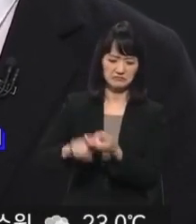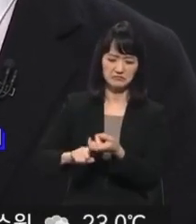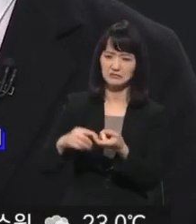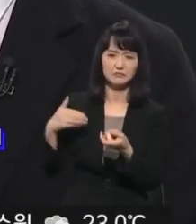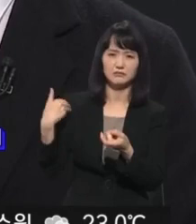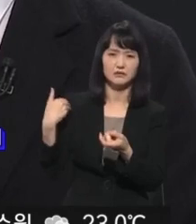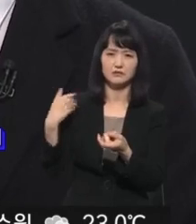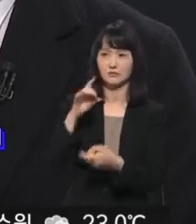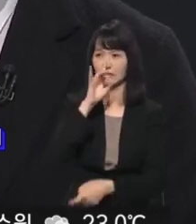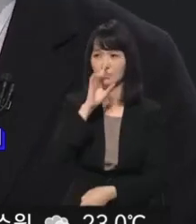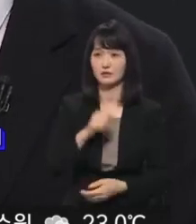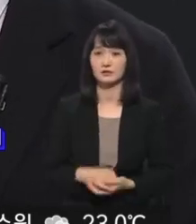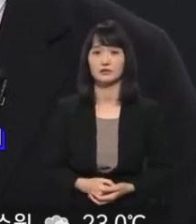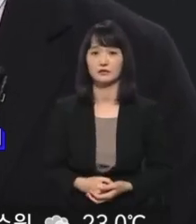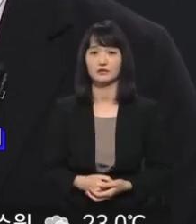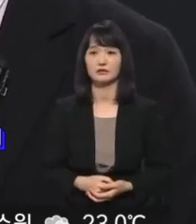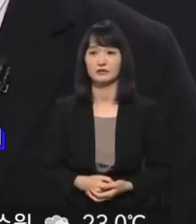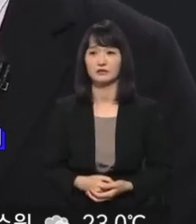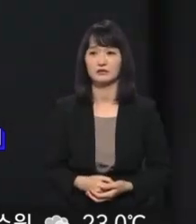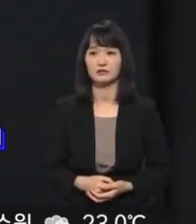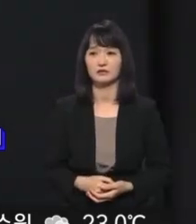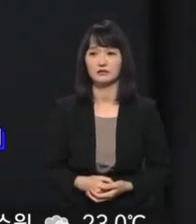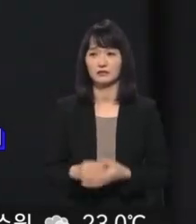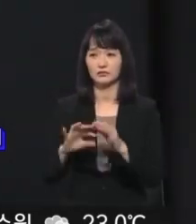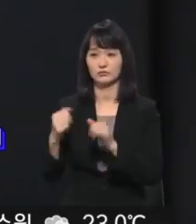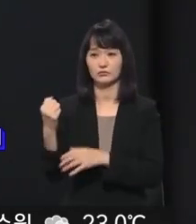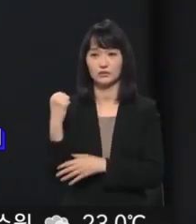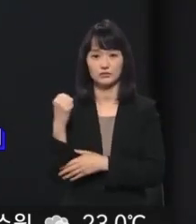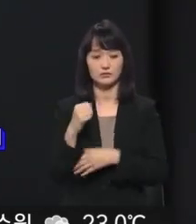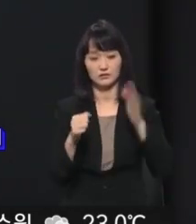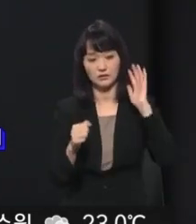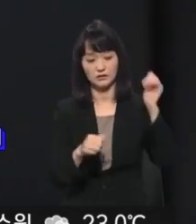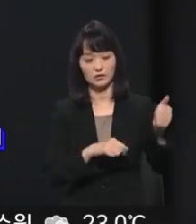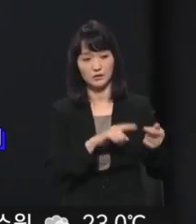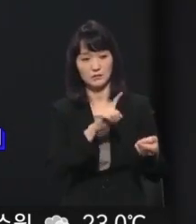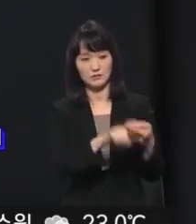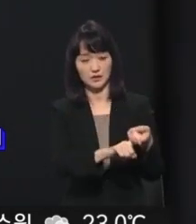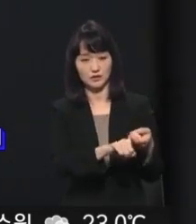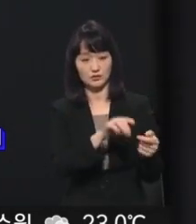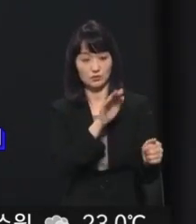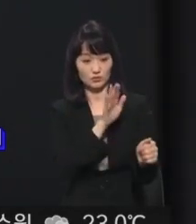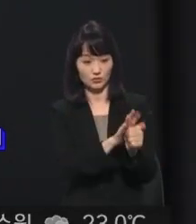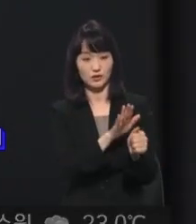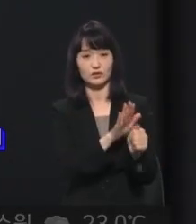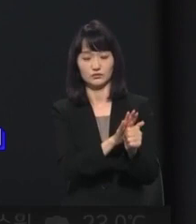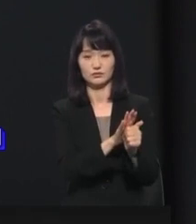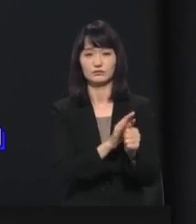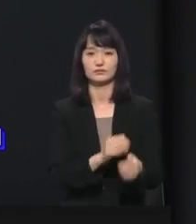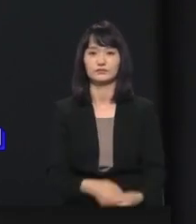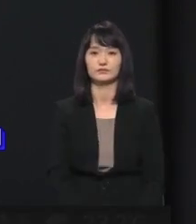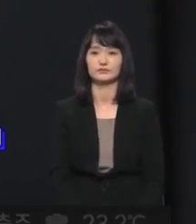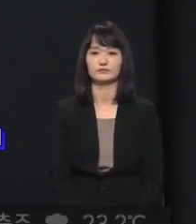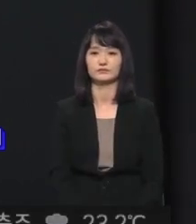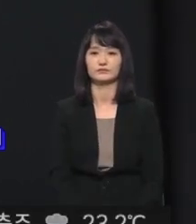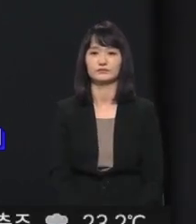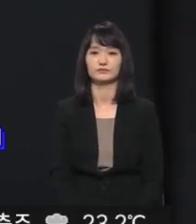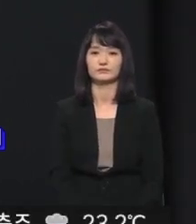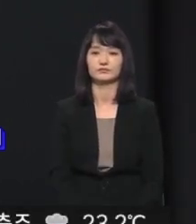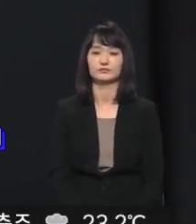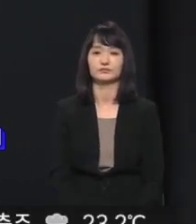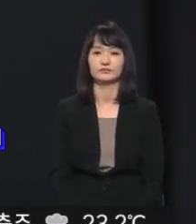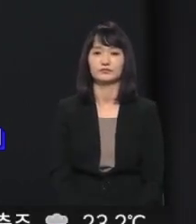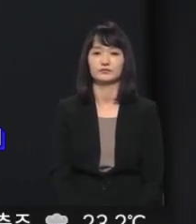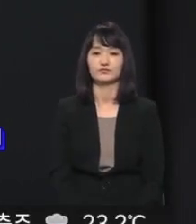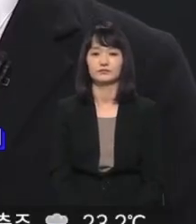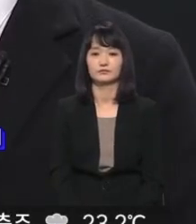안돼요 국립 드물다 대통령 편입니다 그 그 사실을 이렇게 될걸 받으셨으면 좋겠어요 오게 될 겁니다 아이보 장제원